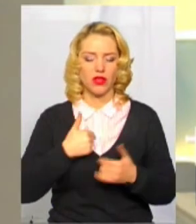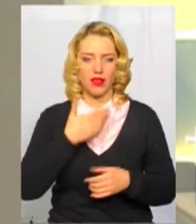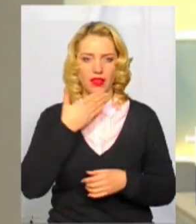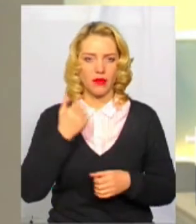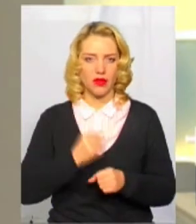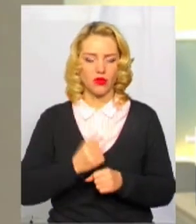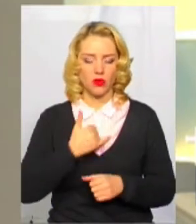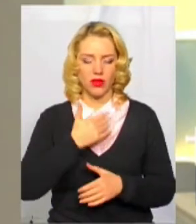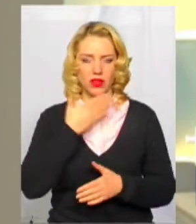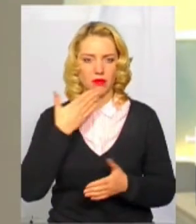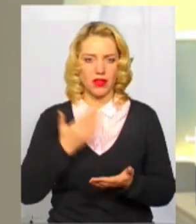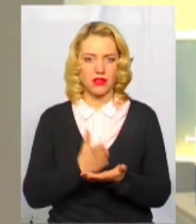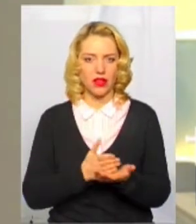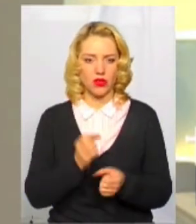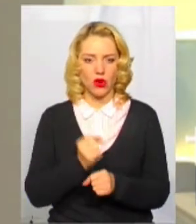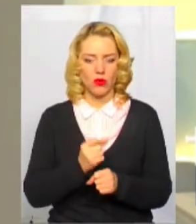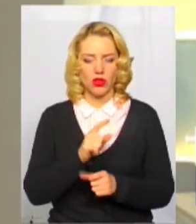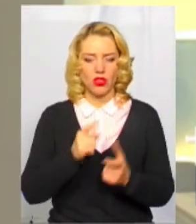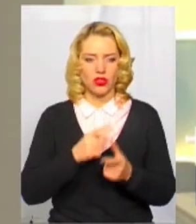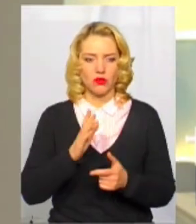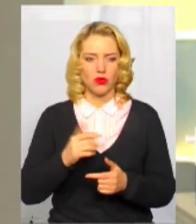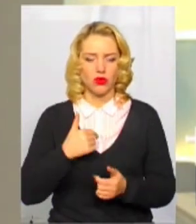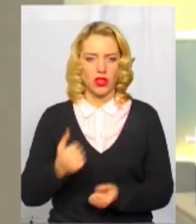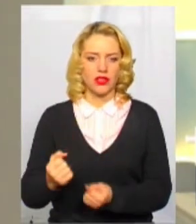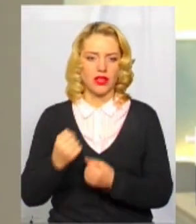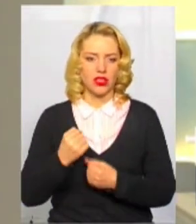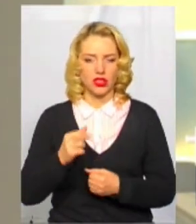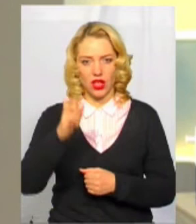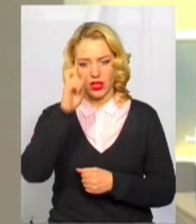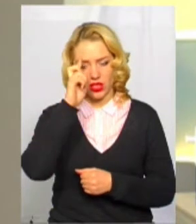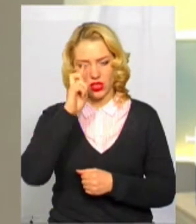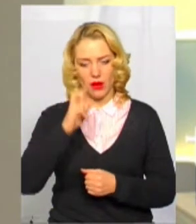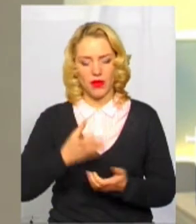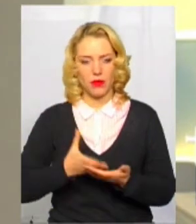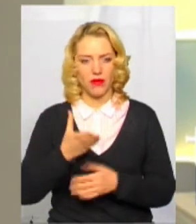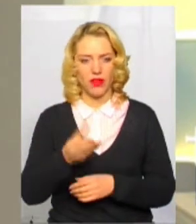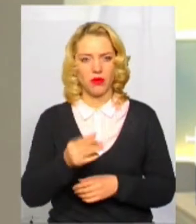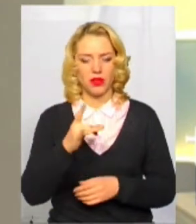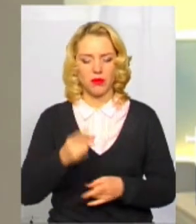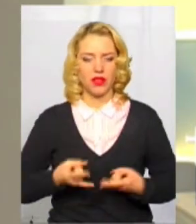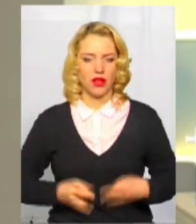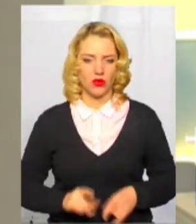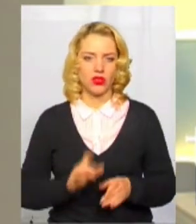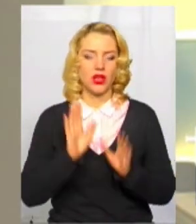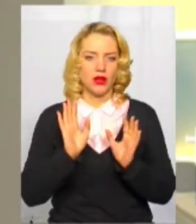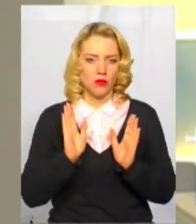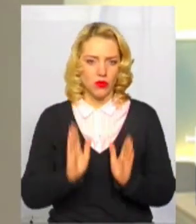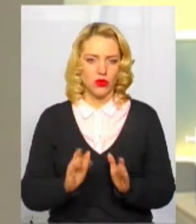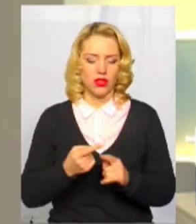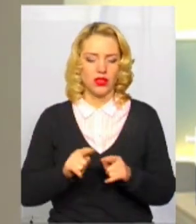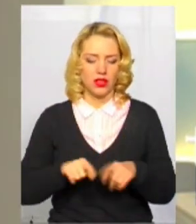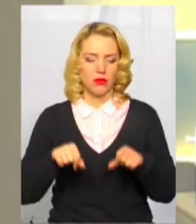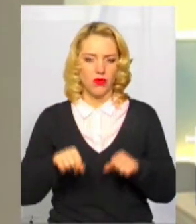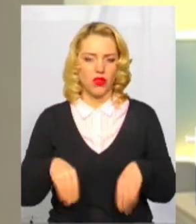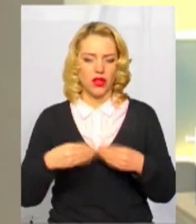немає певного стажу роботи, чи буду я захищена державними виплатами при народженні? Звичайно, будете. Ці повноваження надані органам